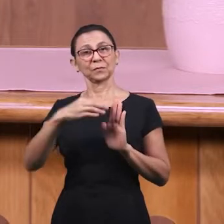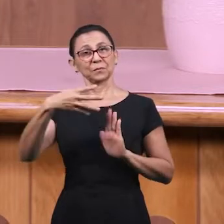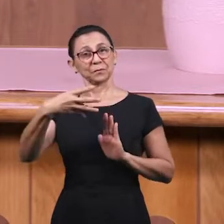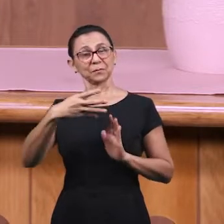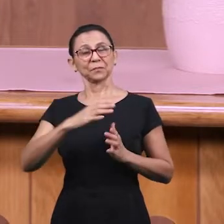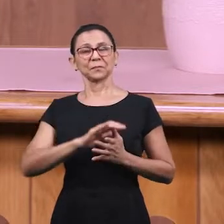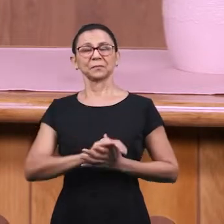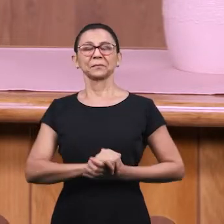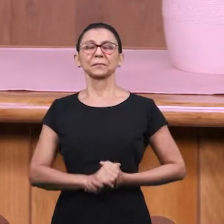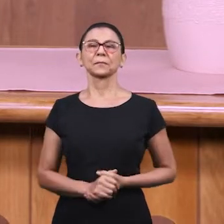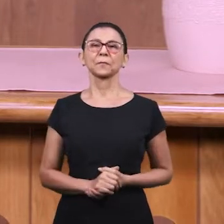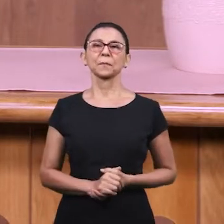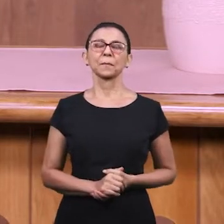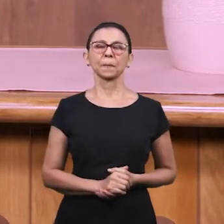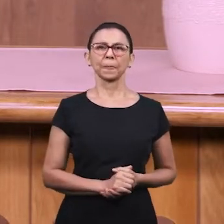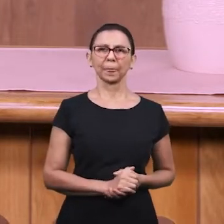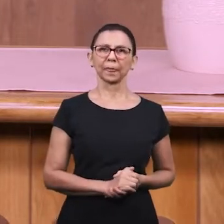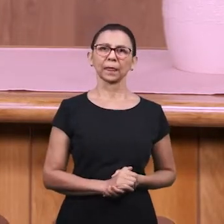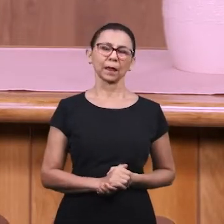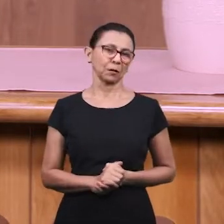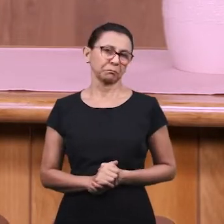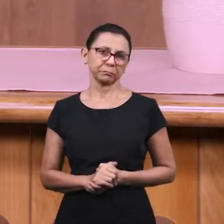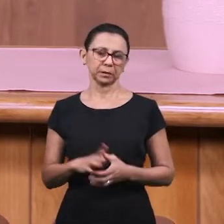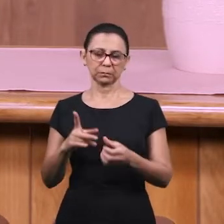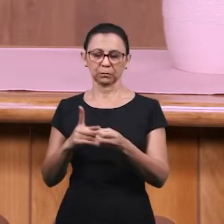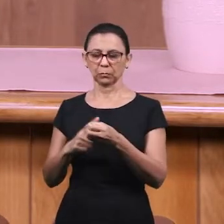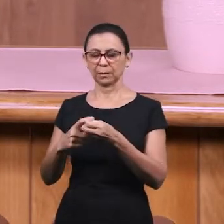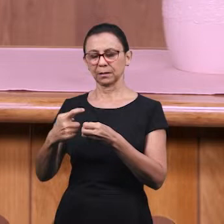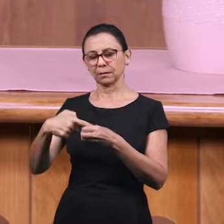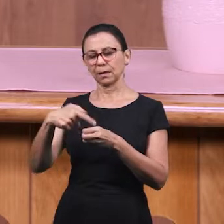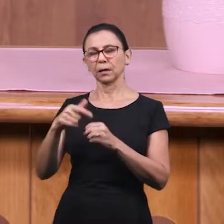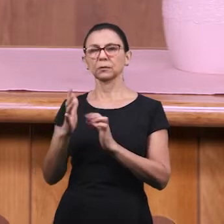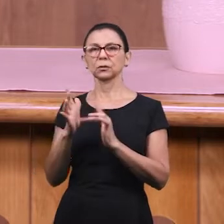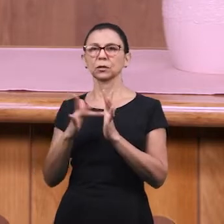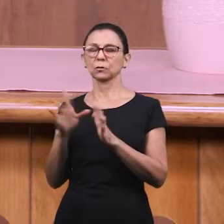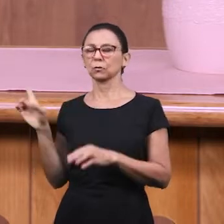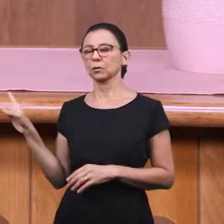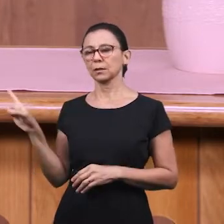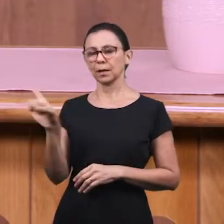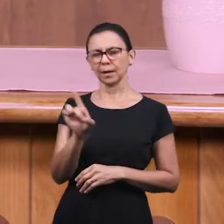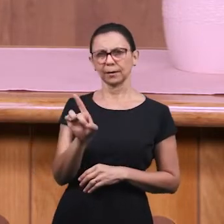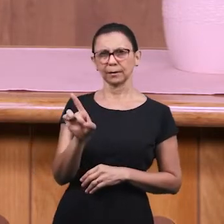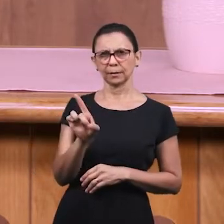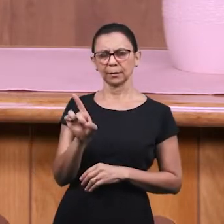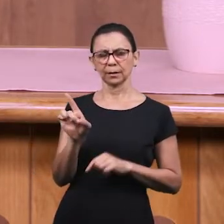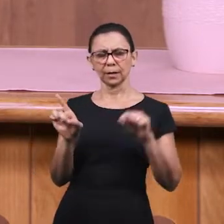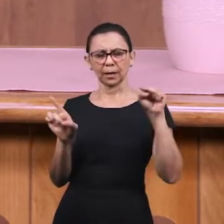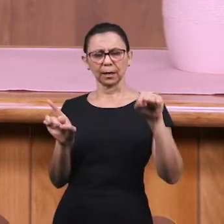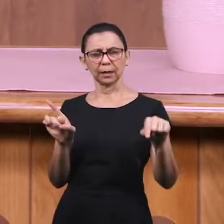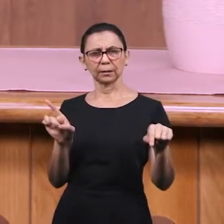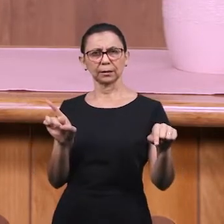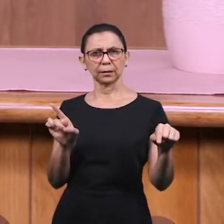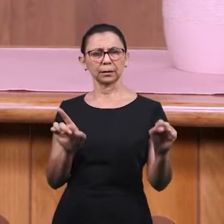9:6. Иисус заходит в город. Там был слепой рядом.